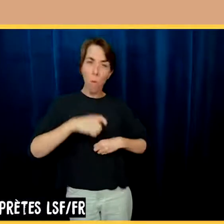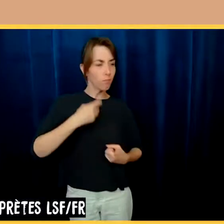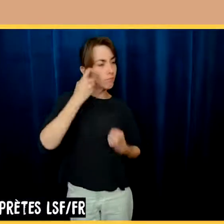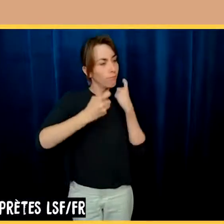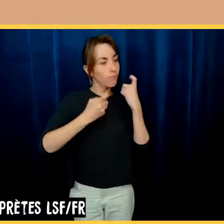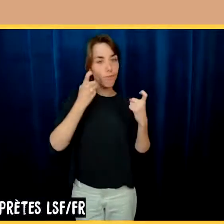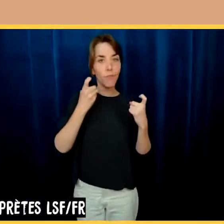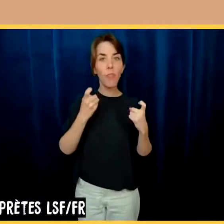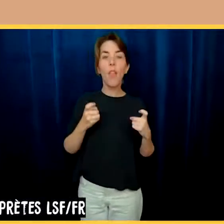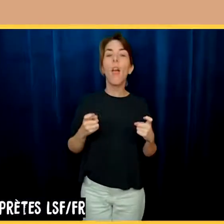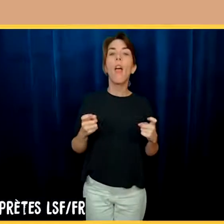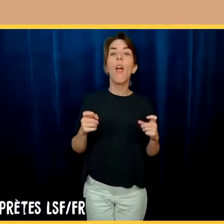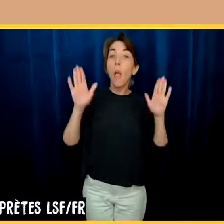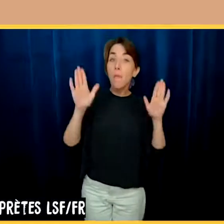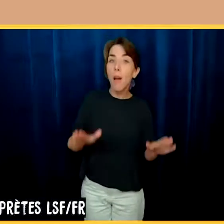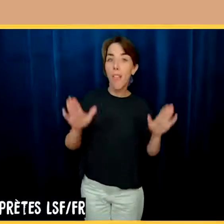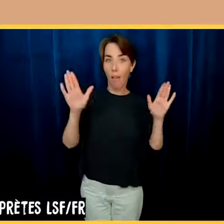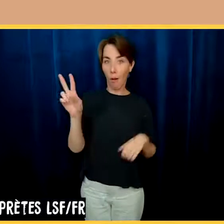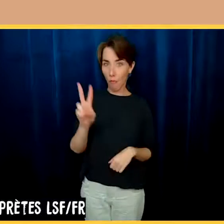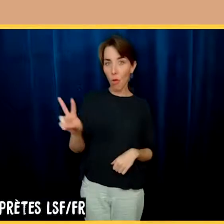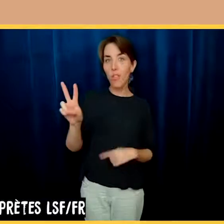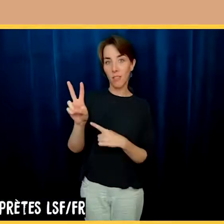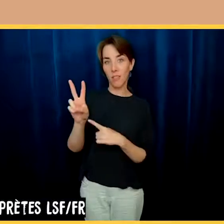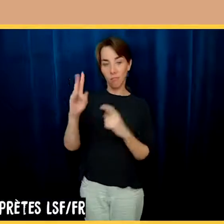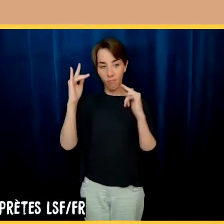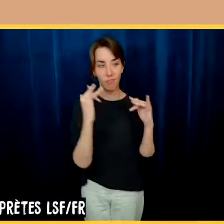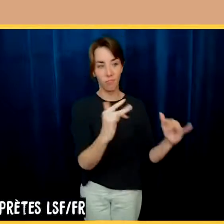prêches du vendredi doivent en être le relais.